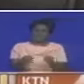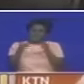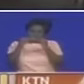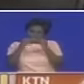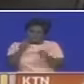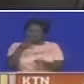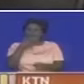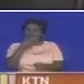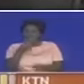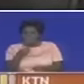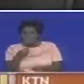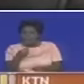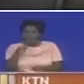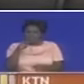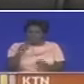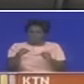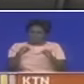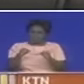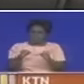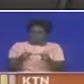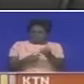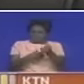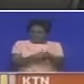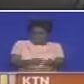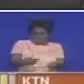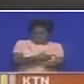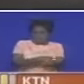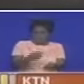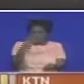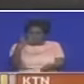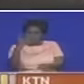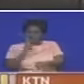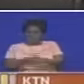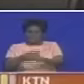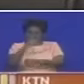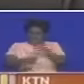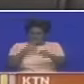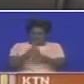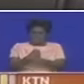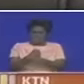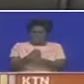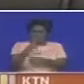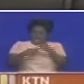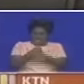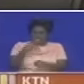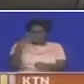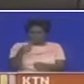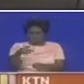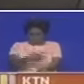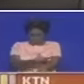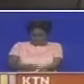mwanaume, wastahili utoe damu mara nne kwa mwaka. Katika kila katika miezi mitatu unatoa